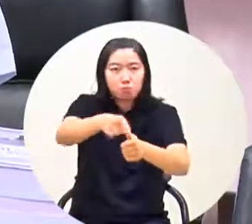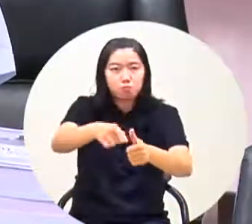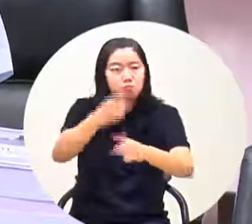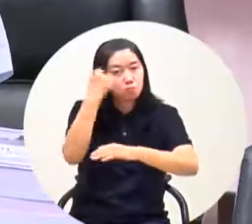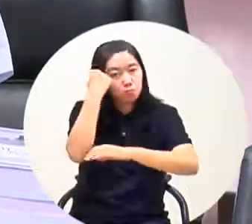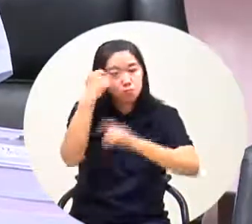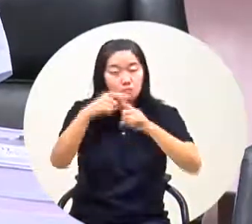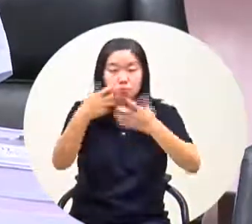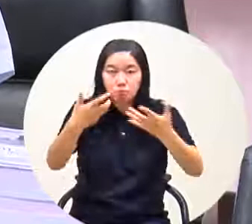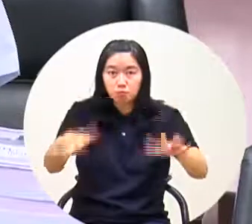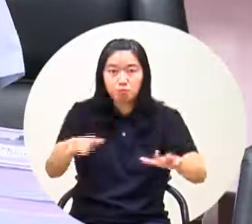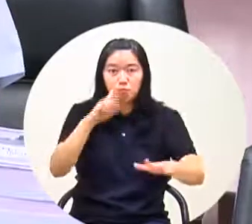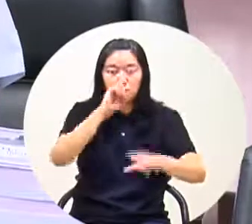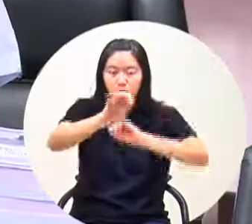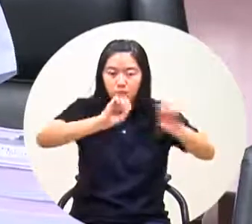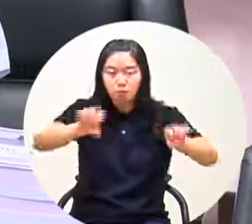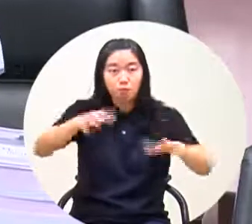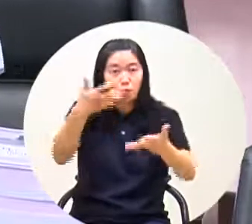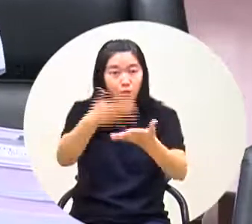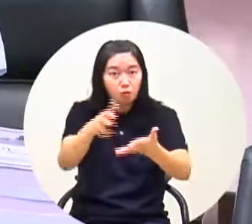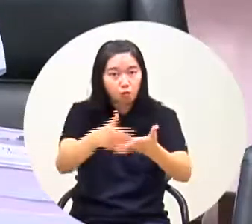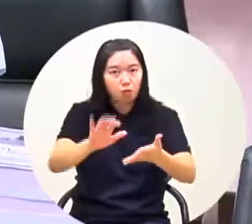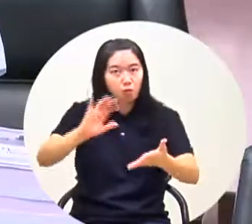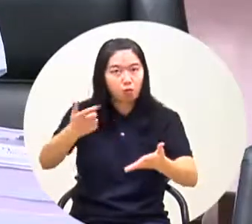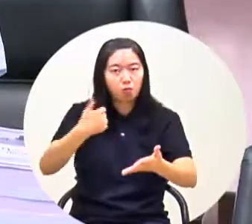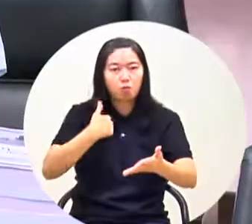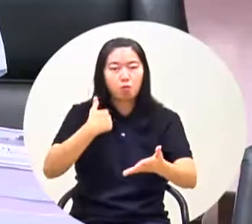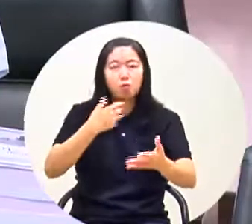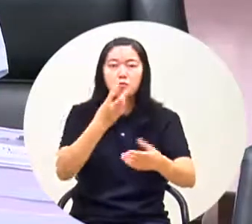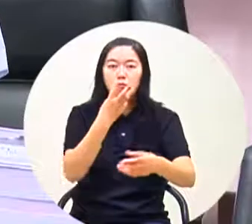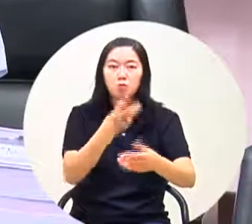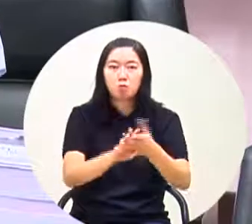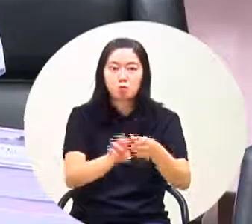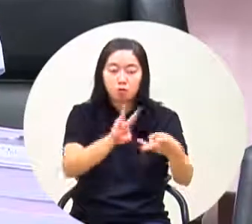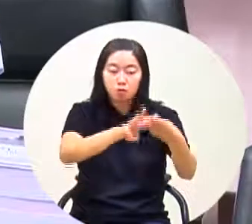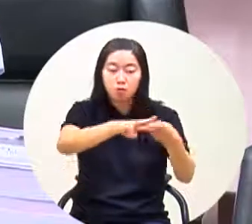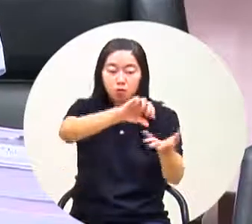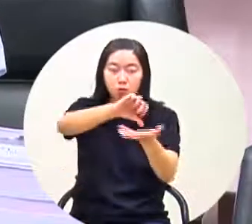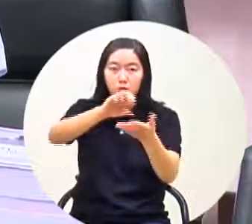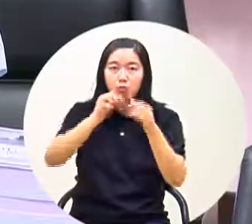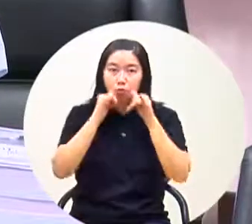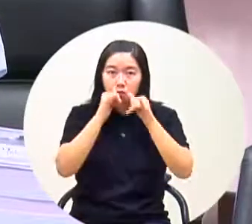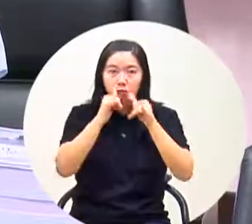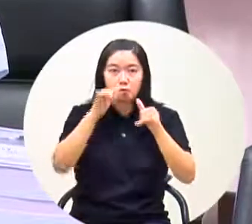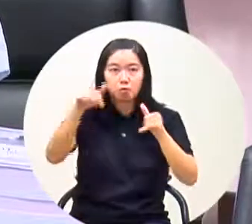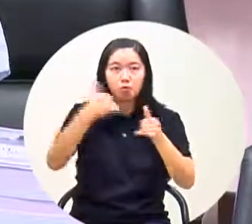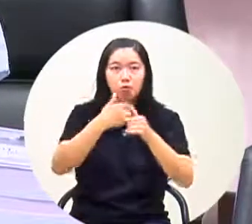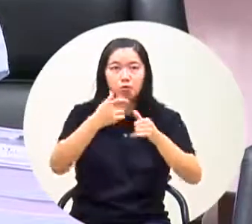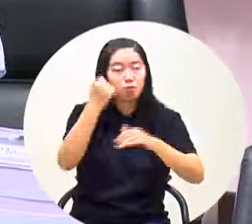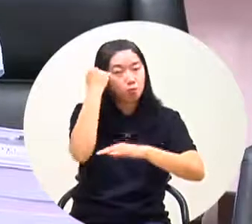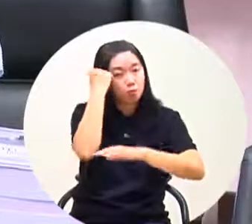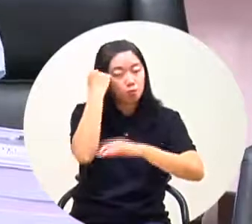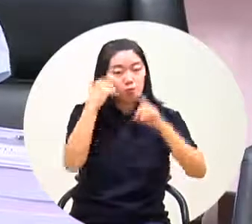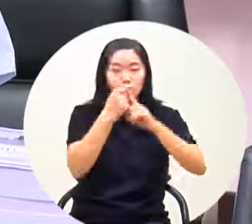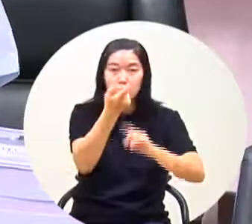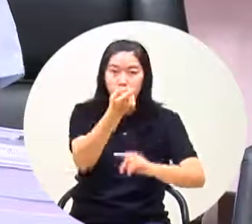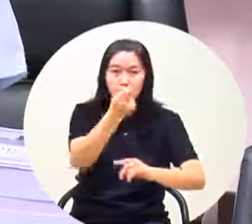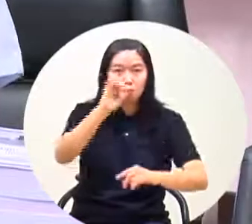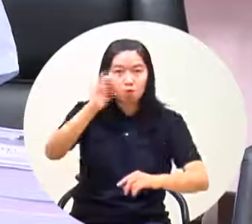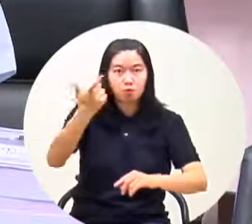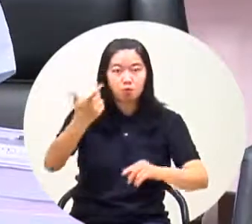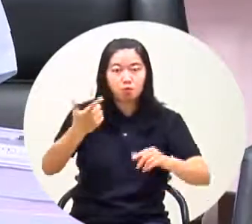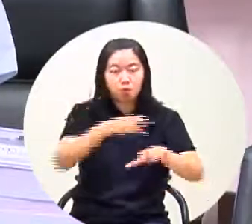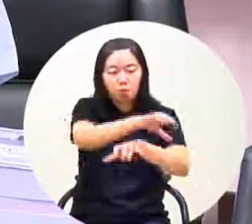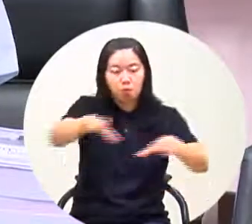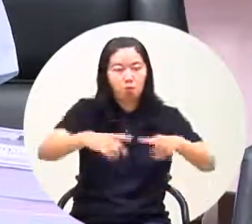扫量当然较侪嘛。但是你若是讲以阮田寮比较，阮田寮讲，阮田寮虽然是大个人少，但是你看阮的范围遐尼